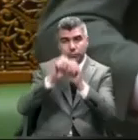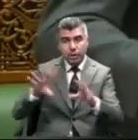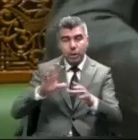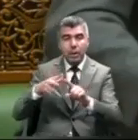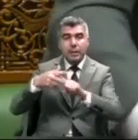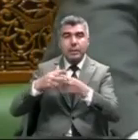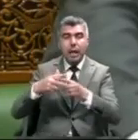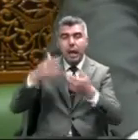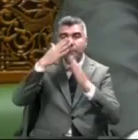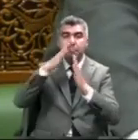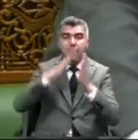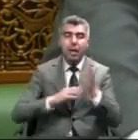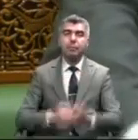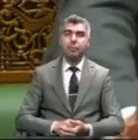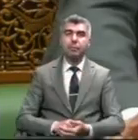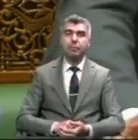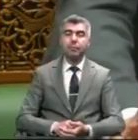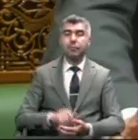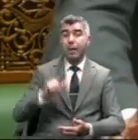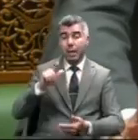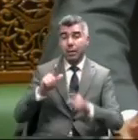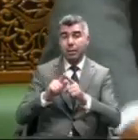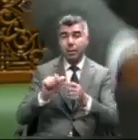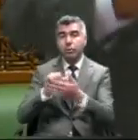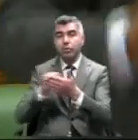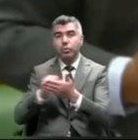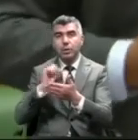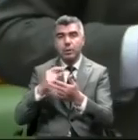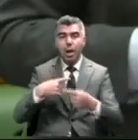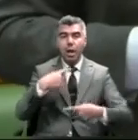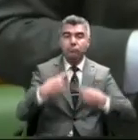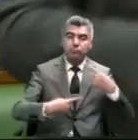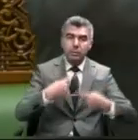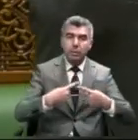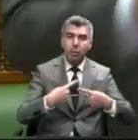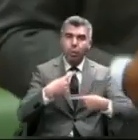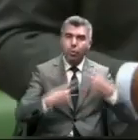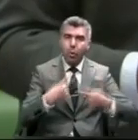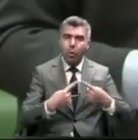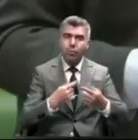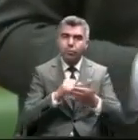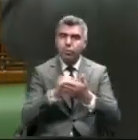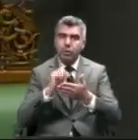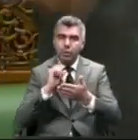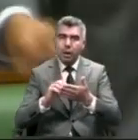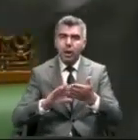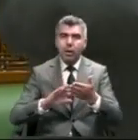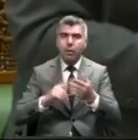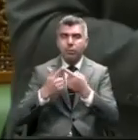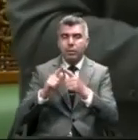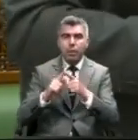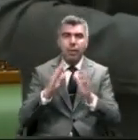الصناعيه الكبرى لا يعقل ان بعض المستوردين ديال الاليات ديالها اليوم عن طريق البورت نايت